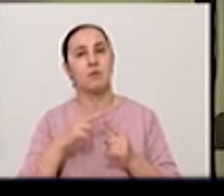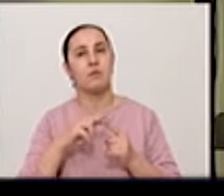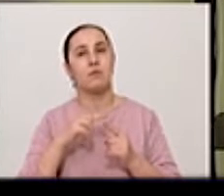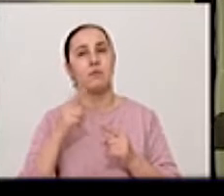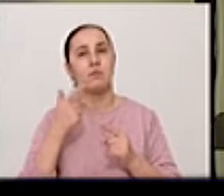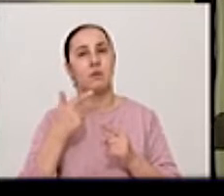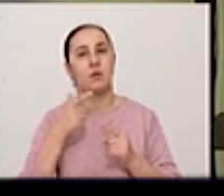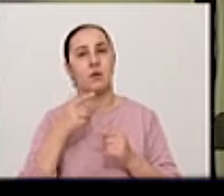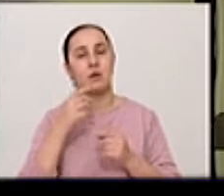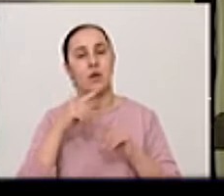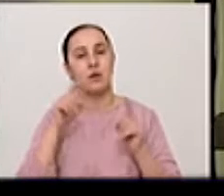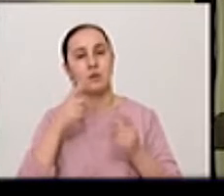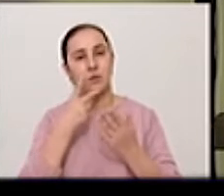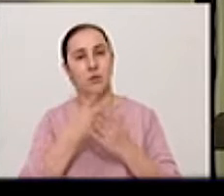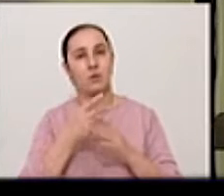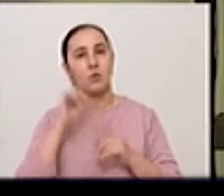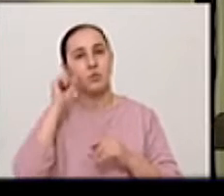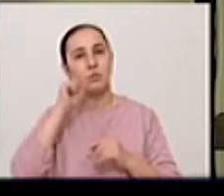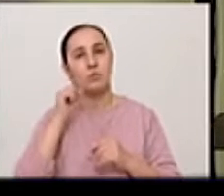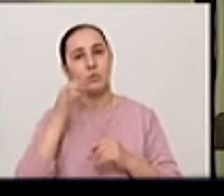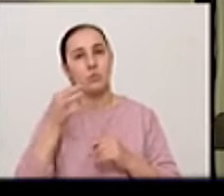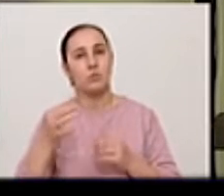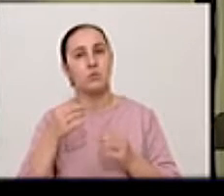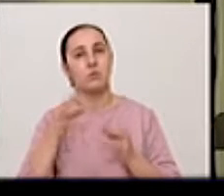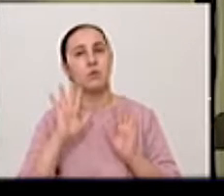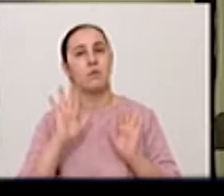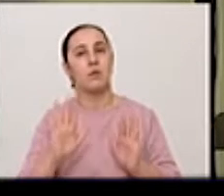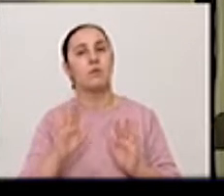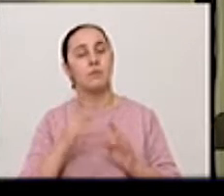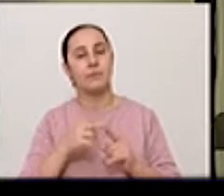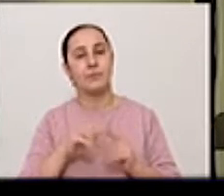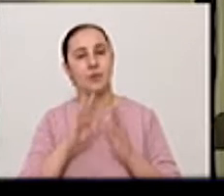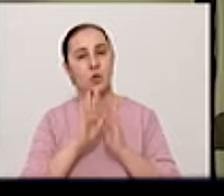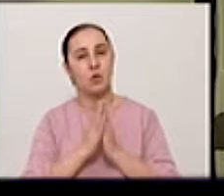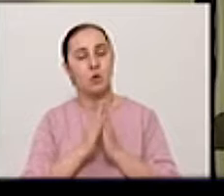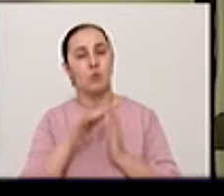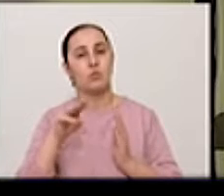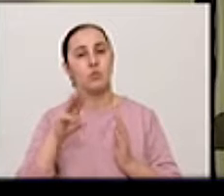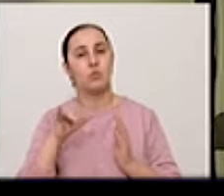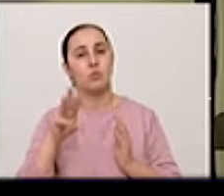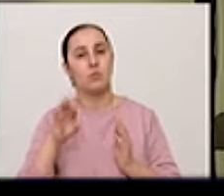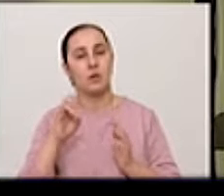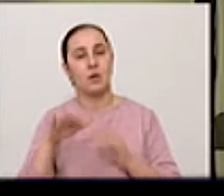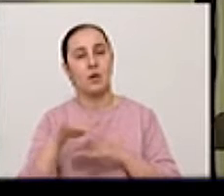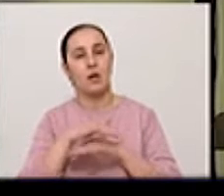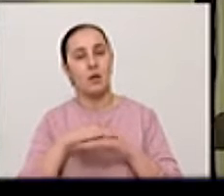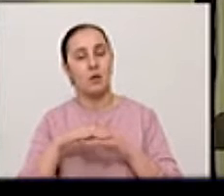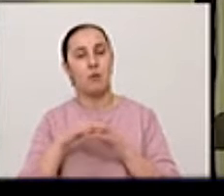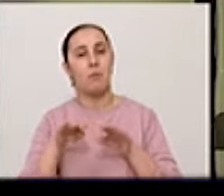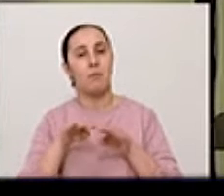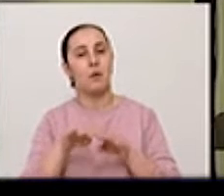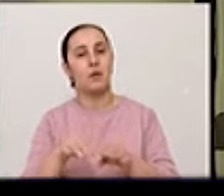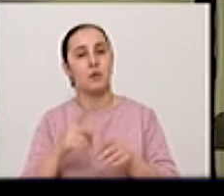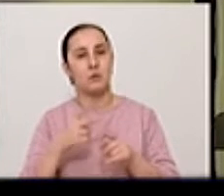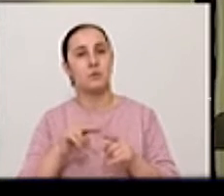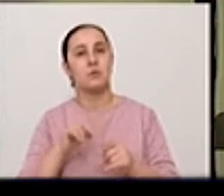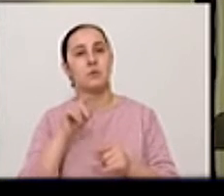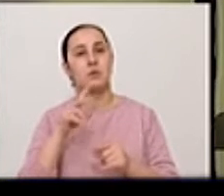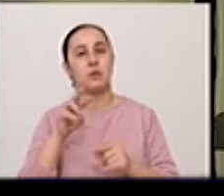olib qaralsa, O'zbekiston hududida faqatgina Kitob tumani xalqaro parallelda,